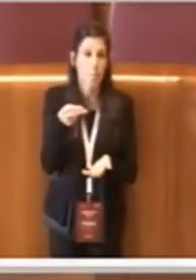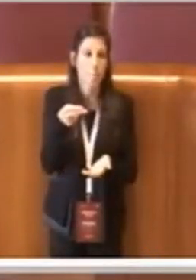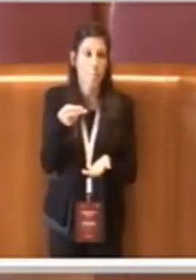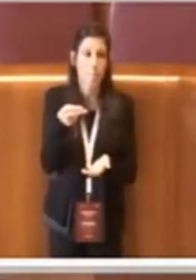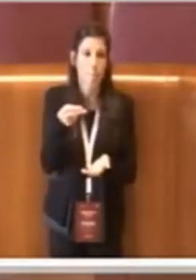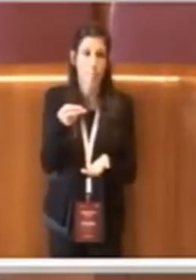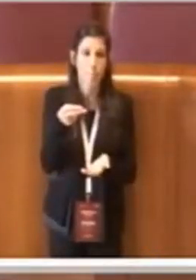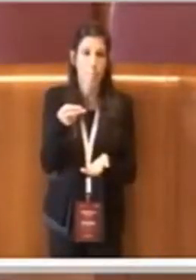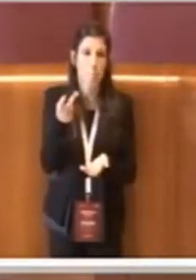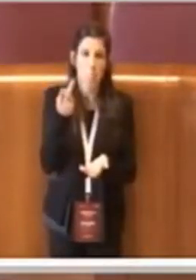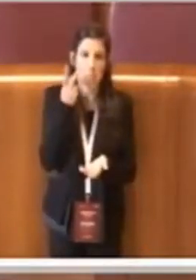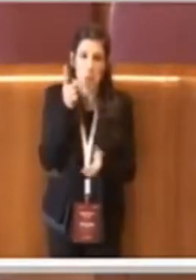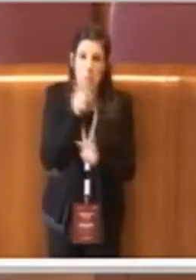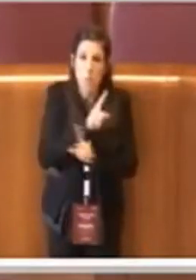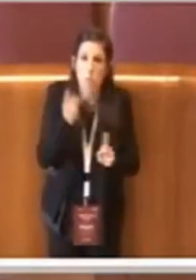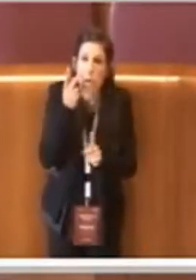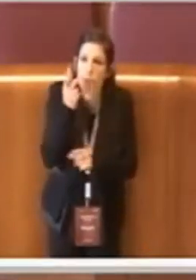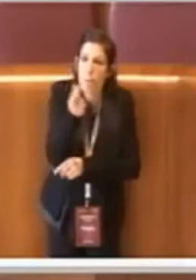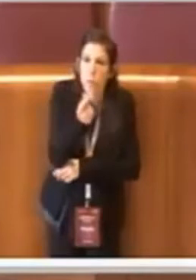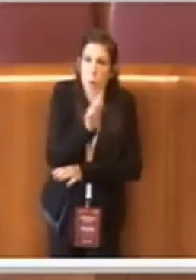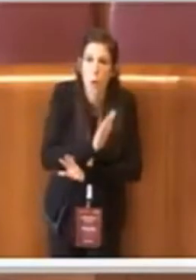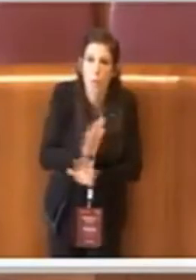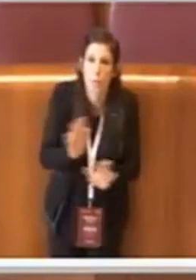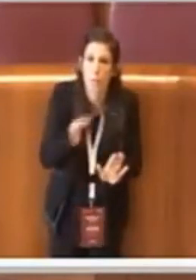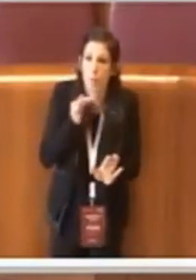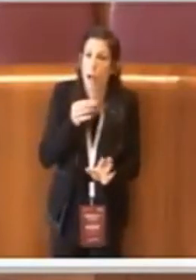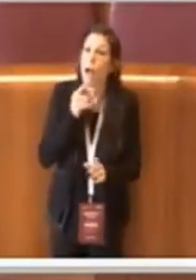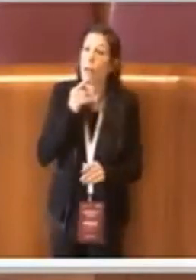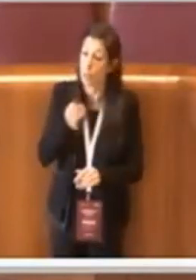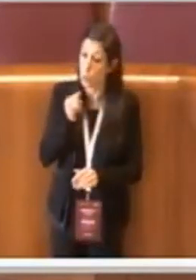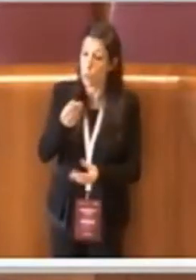se ne è visto nessuna traccia proprio.